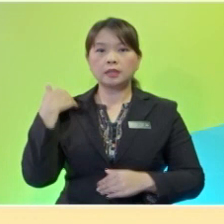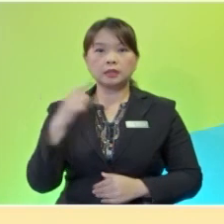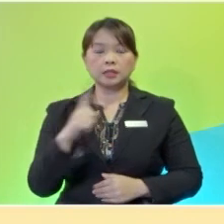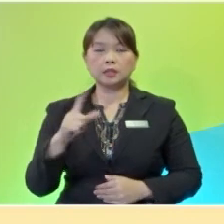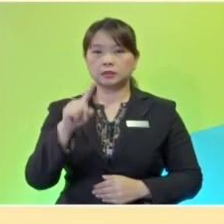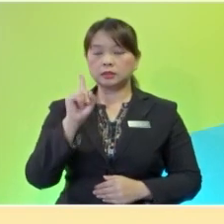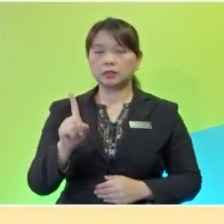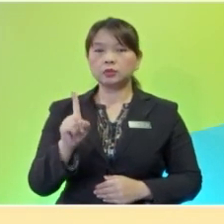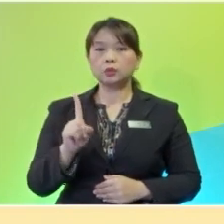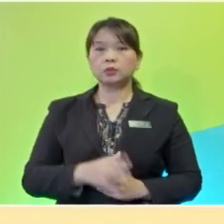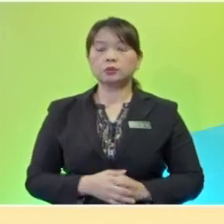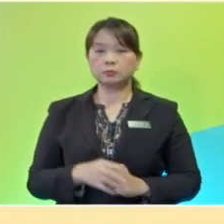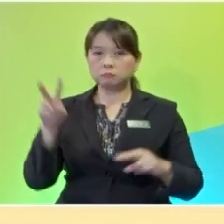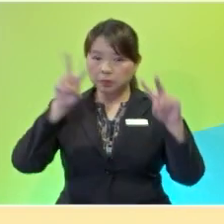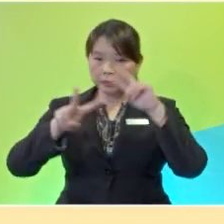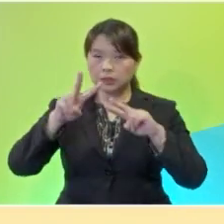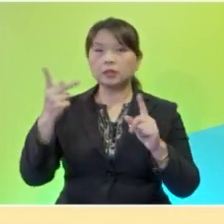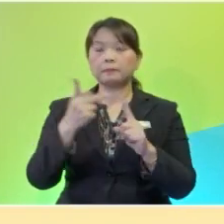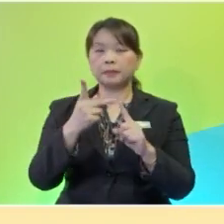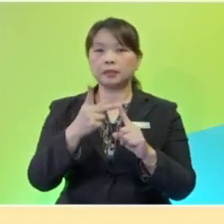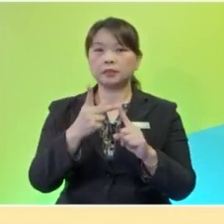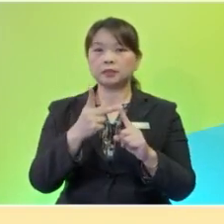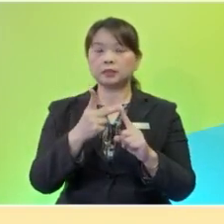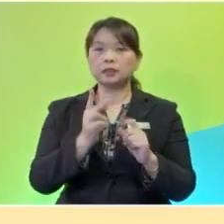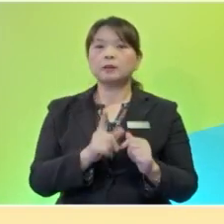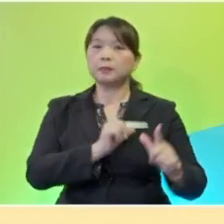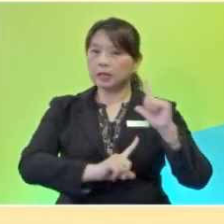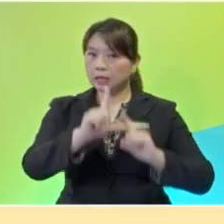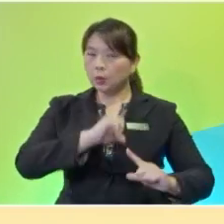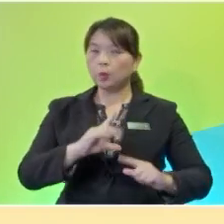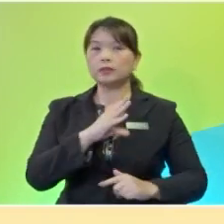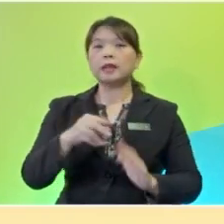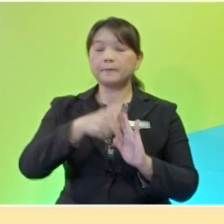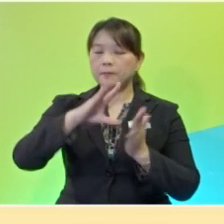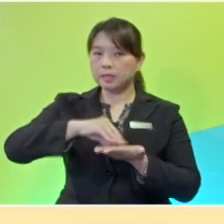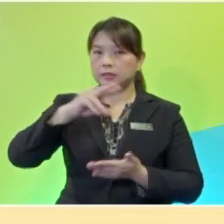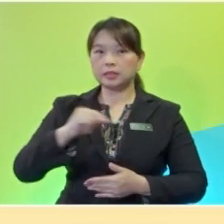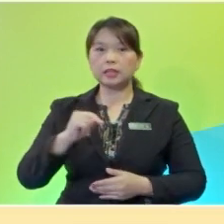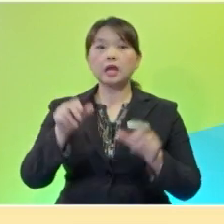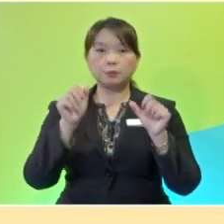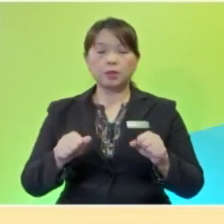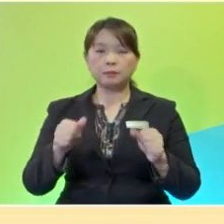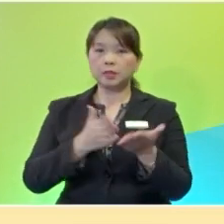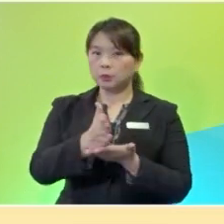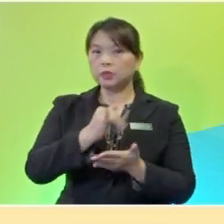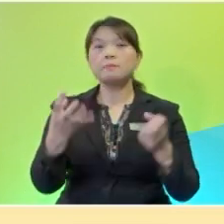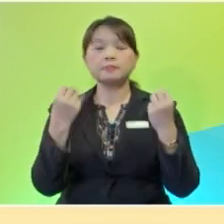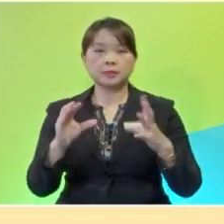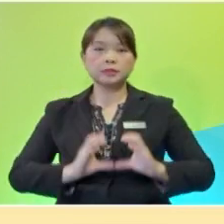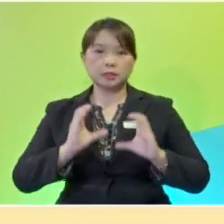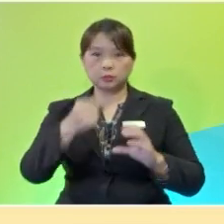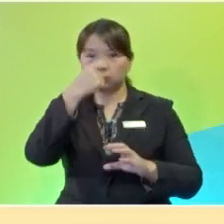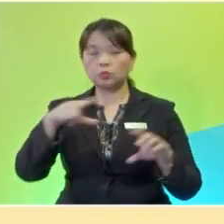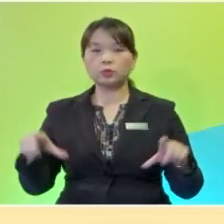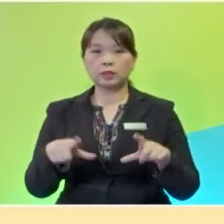变，他的反应，甚至他的学习的进度。那么观察呢是可以通过不同的方式呢去进行